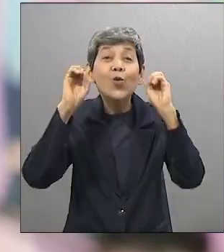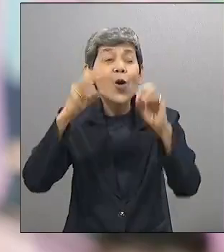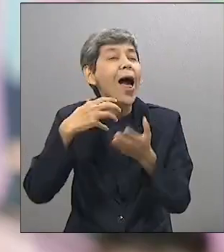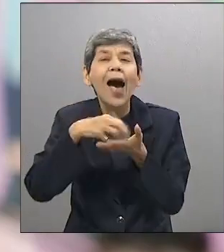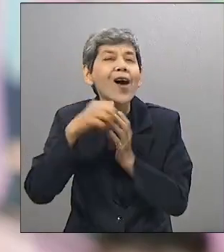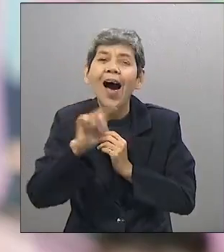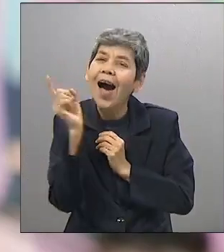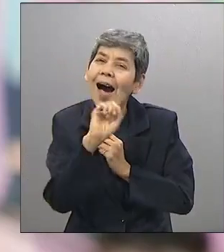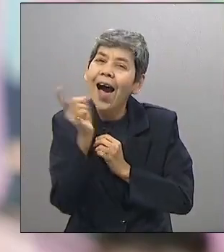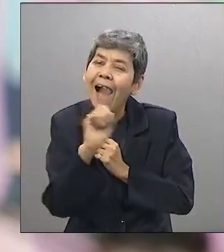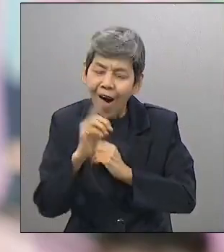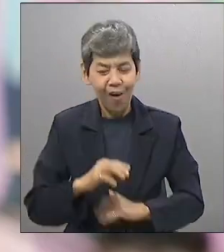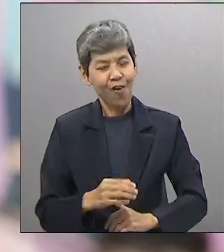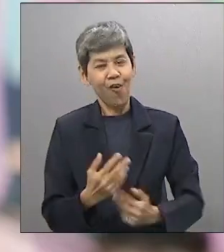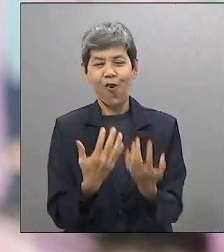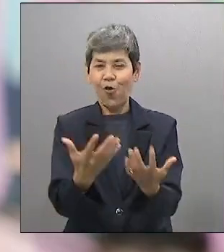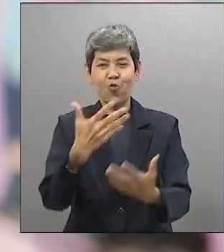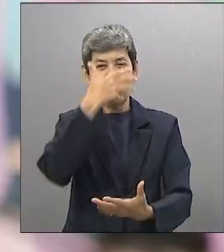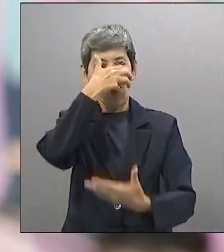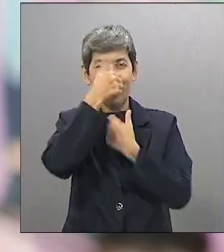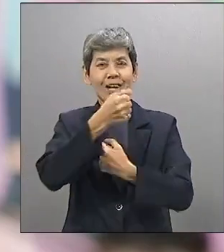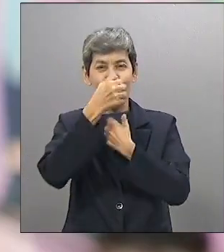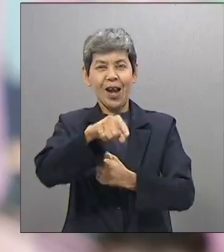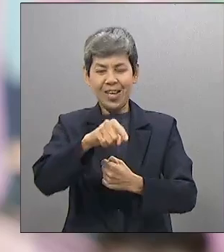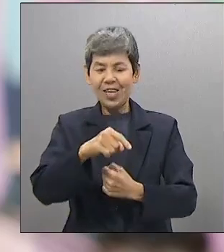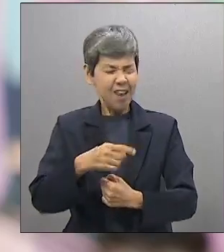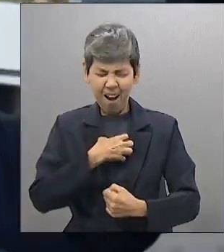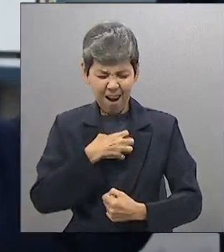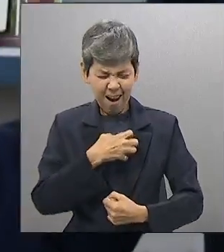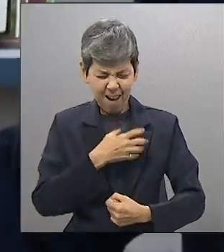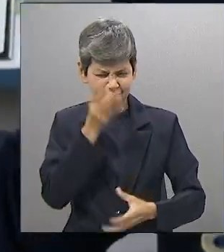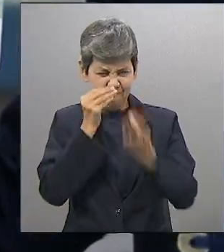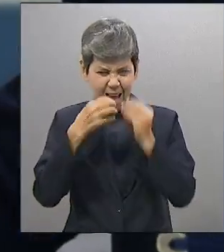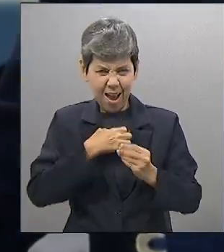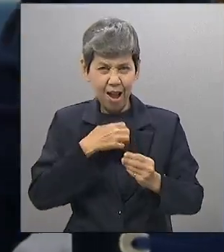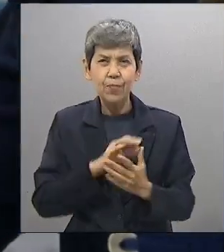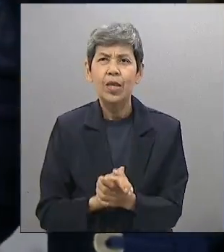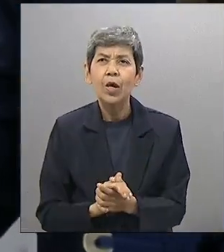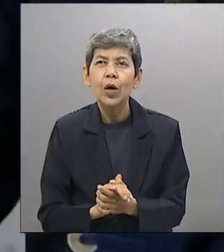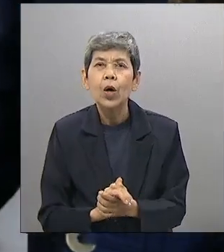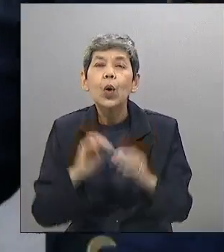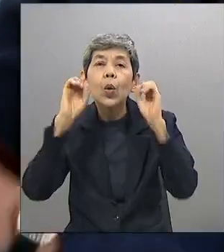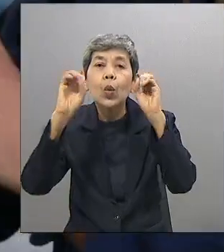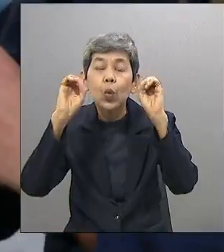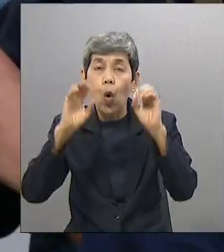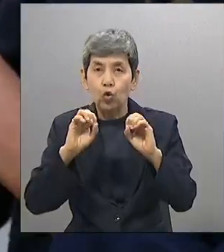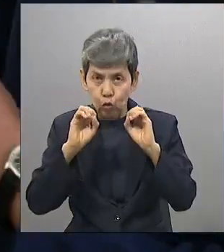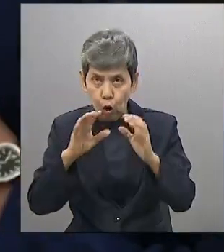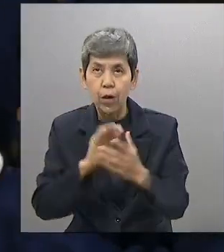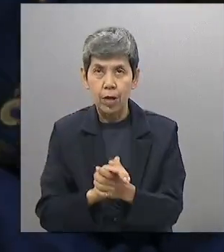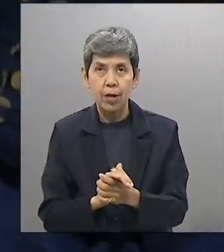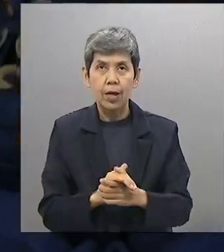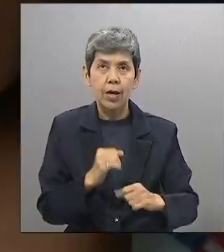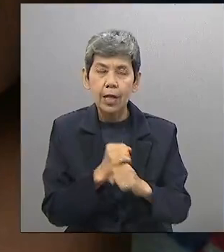ซอองอะไรดีค่ะอย Uranusเค้าก trilogyเฅลาค็นเรื่องใหม่อยู่เสมอครั้คุยสอนför่าย